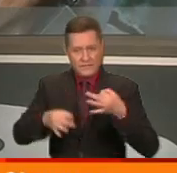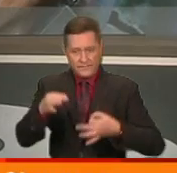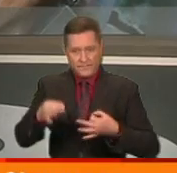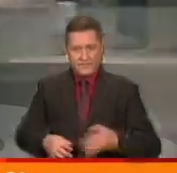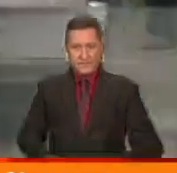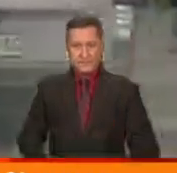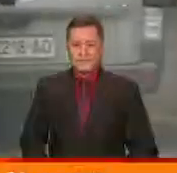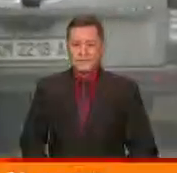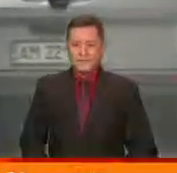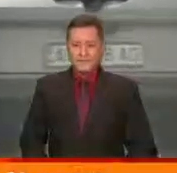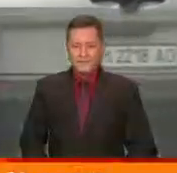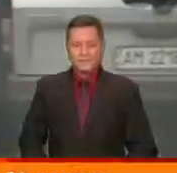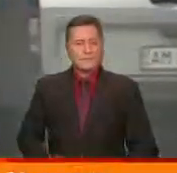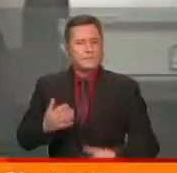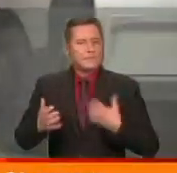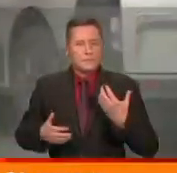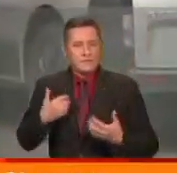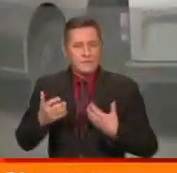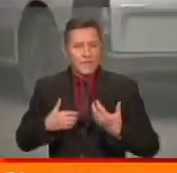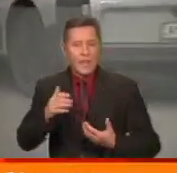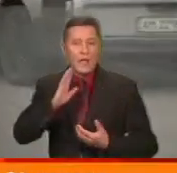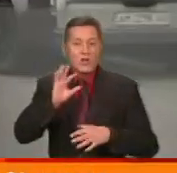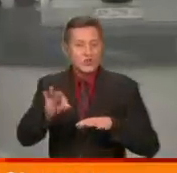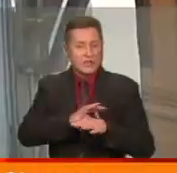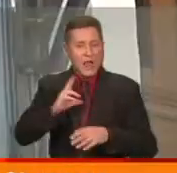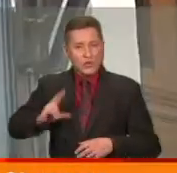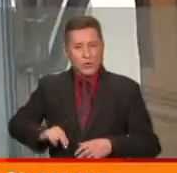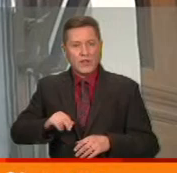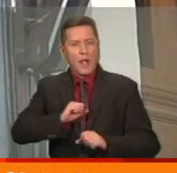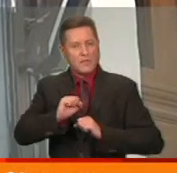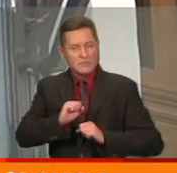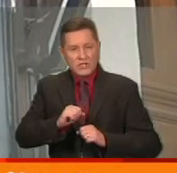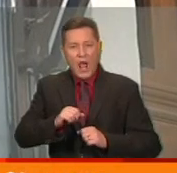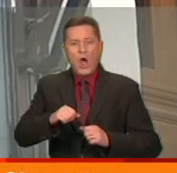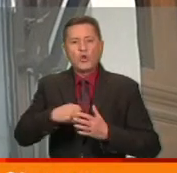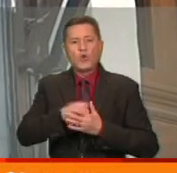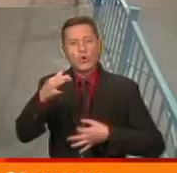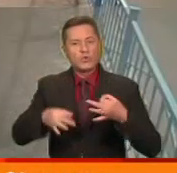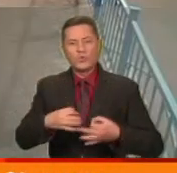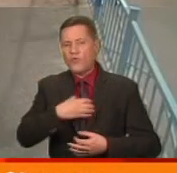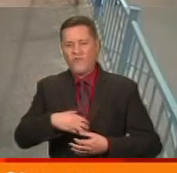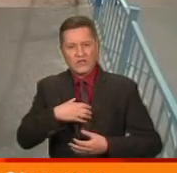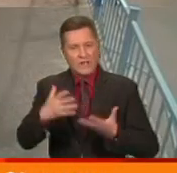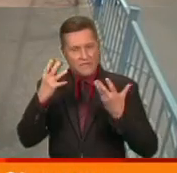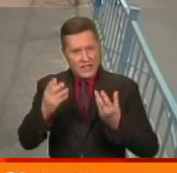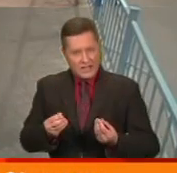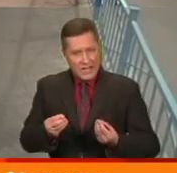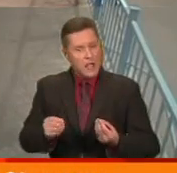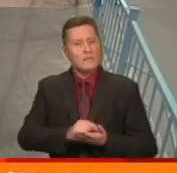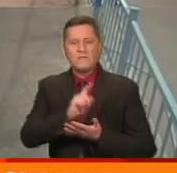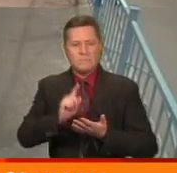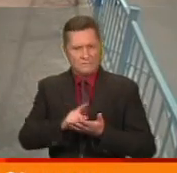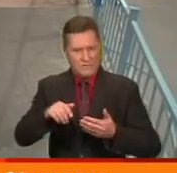Брензей. Схвильовані Ольга та Софійка поспішають до суду. Сьогодні в них важливий день. Має відбутися